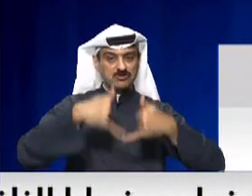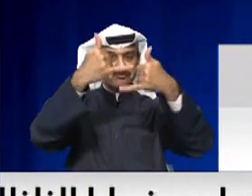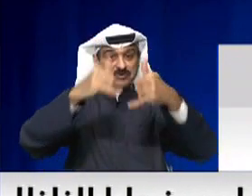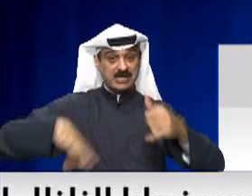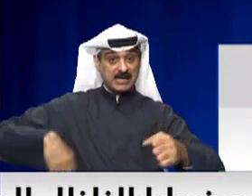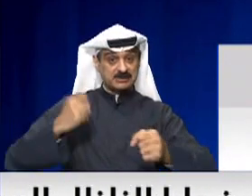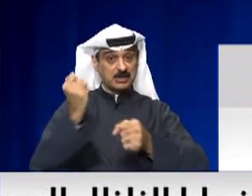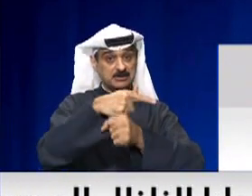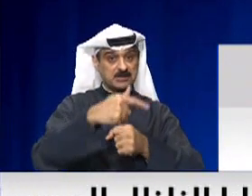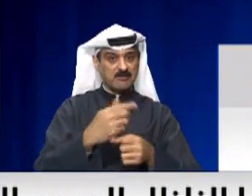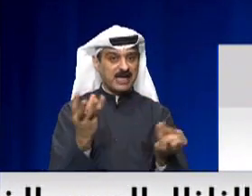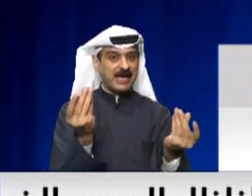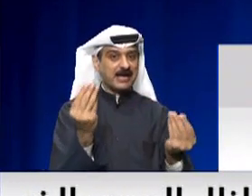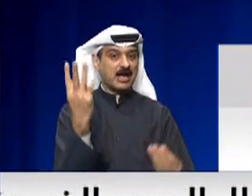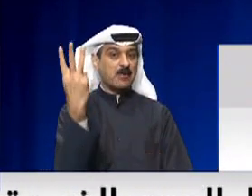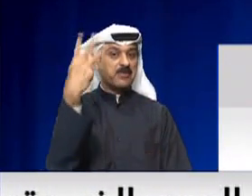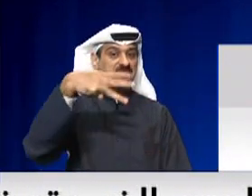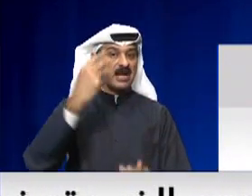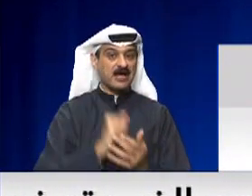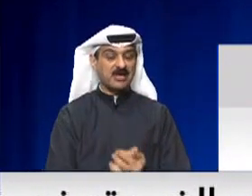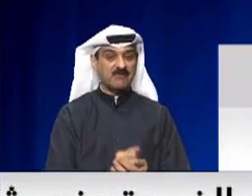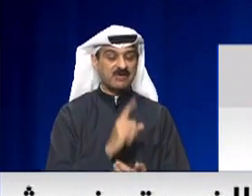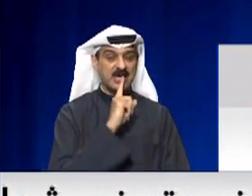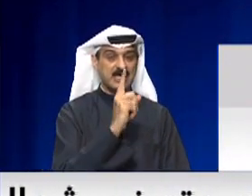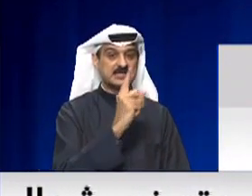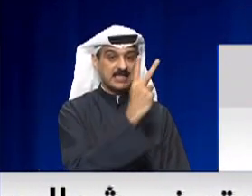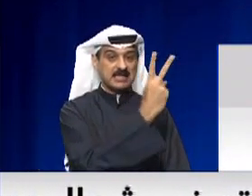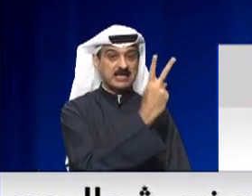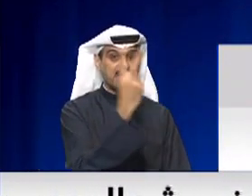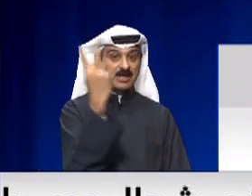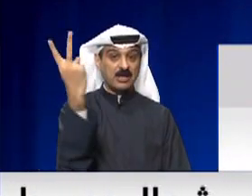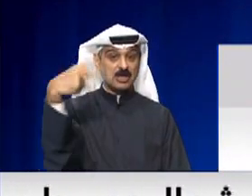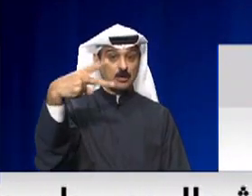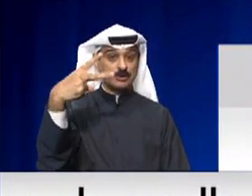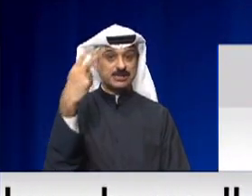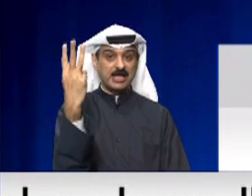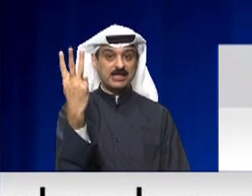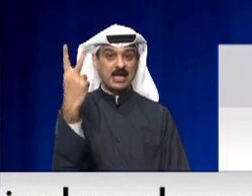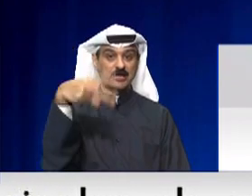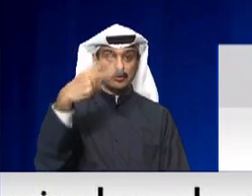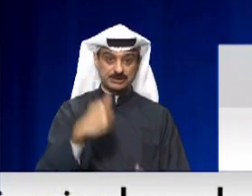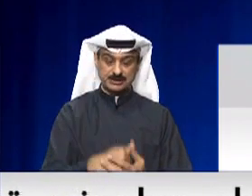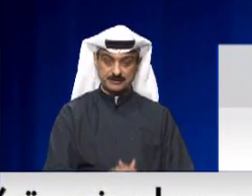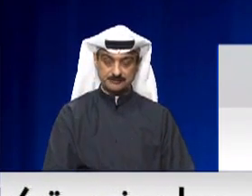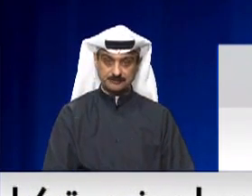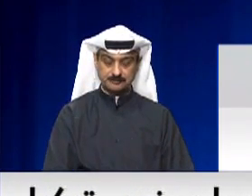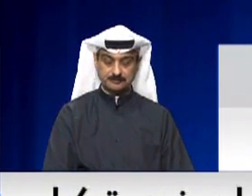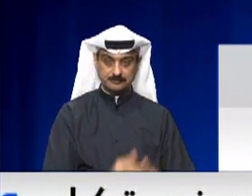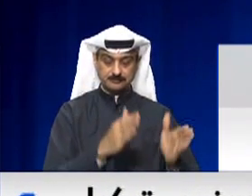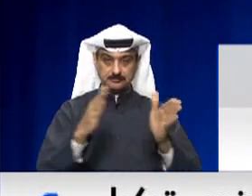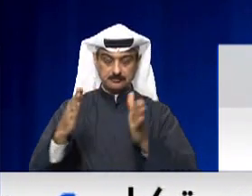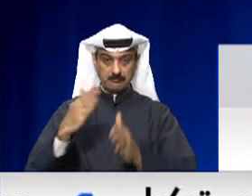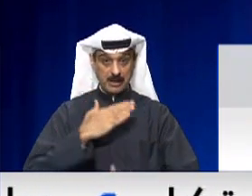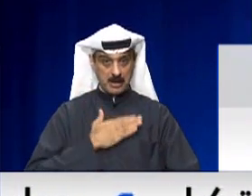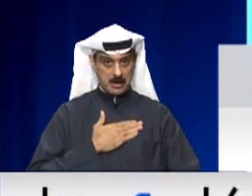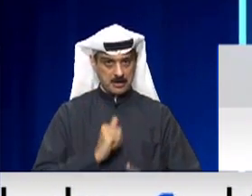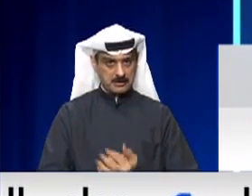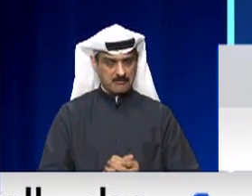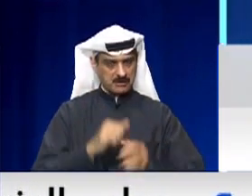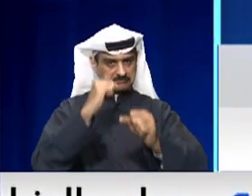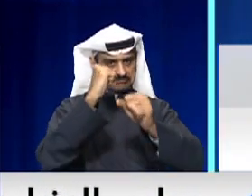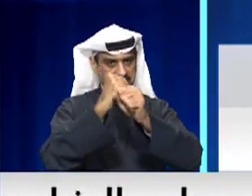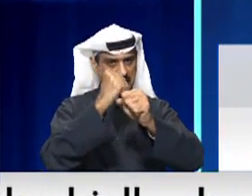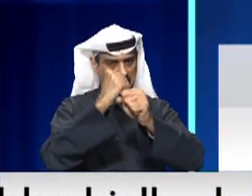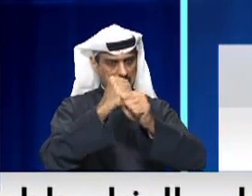الثلاثين لكره القدم للموسم الرياضي 2022-2023 واننا لنشيد بالاداء الكروي